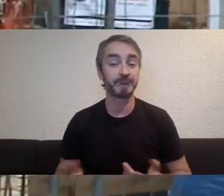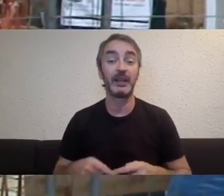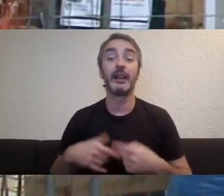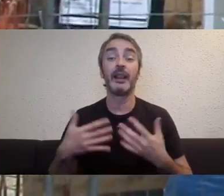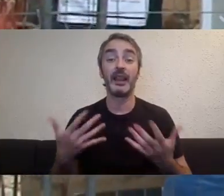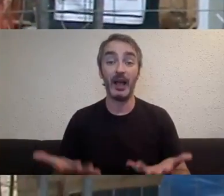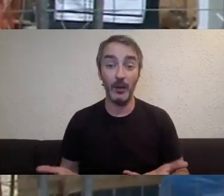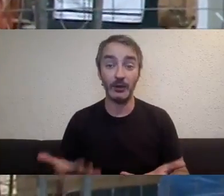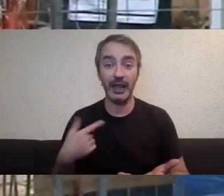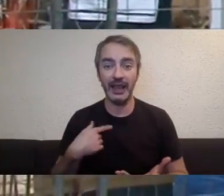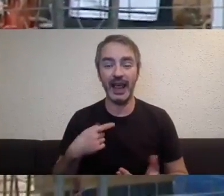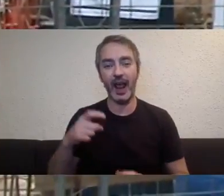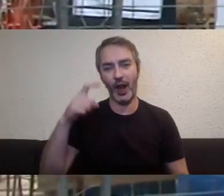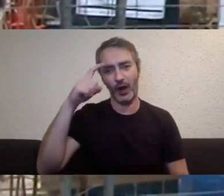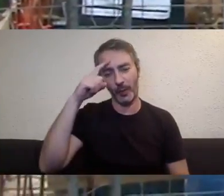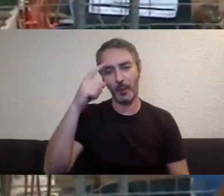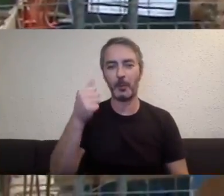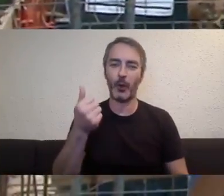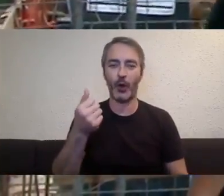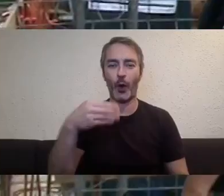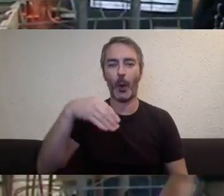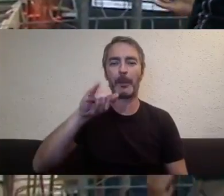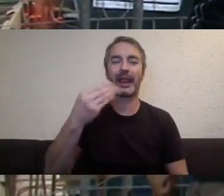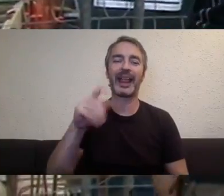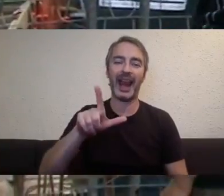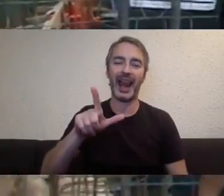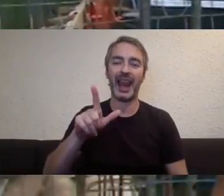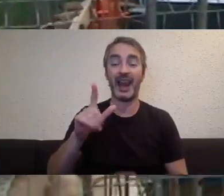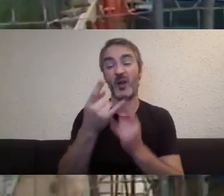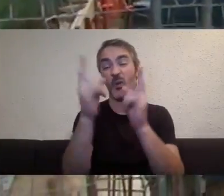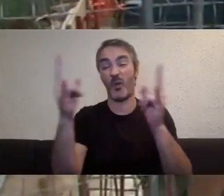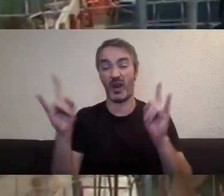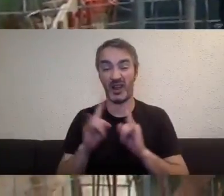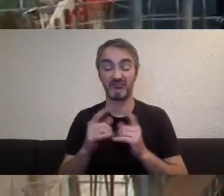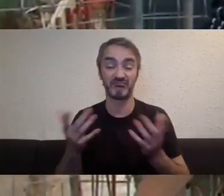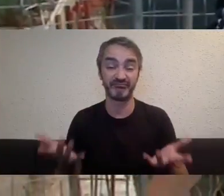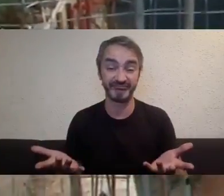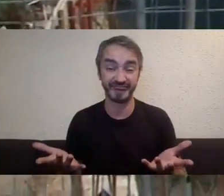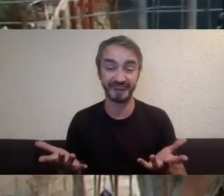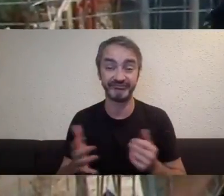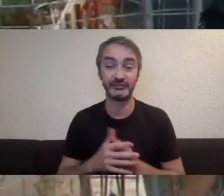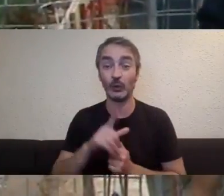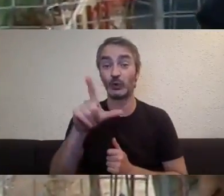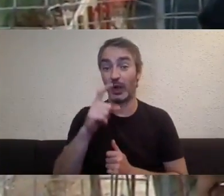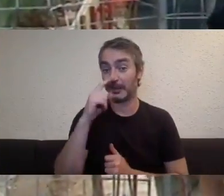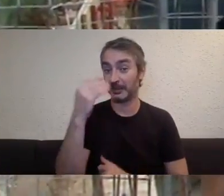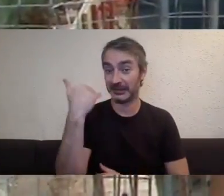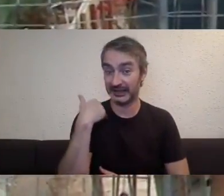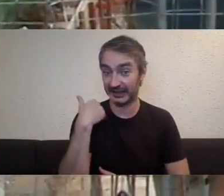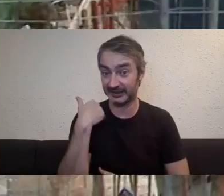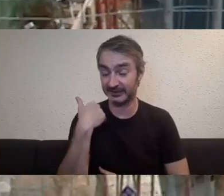Llavors, bueno, això es va passar a conèixer com a Miquel Jungle, no? I bueno, tot això, el juliol de l'any